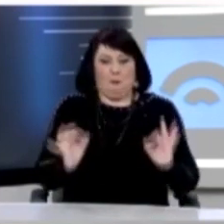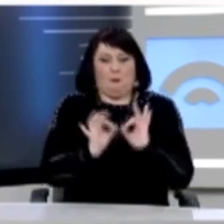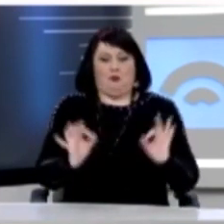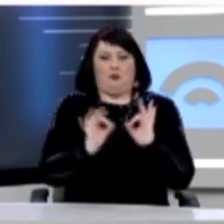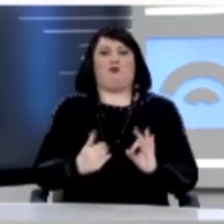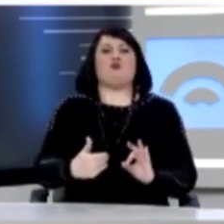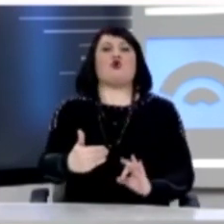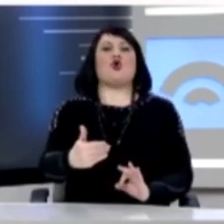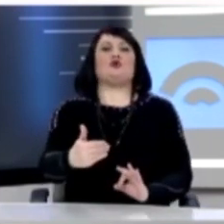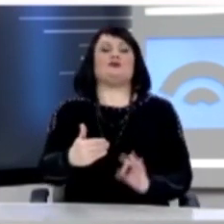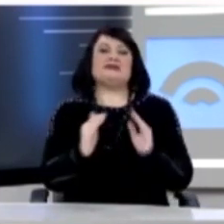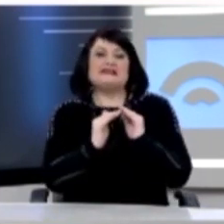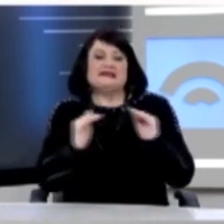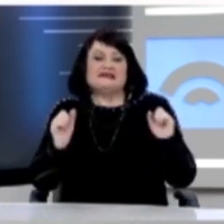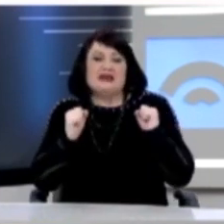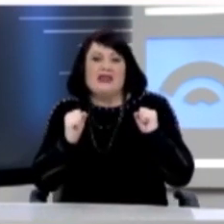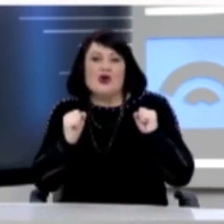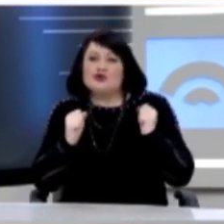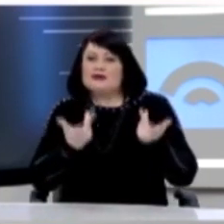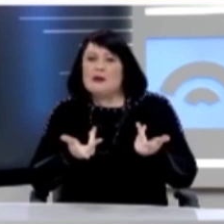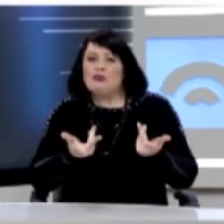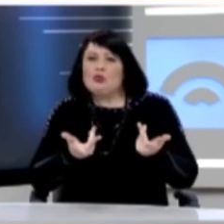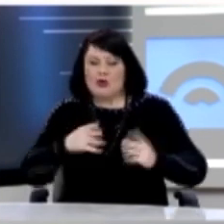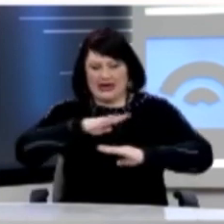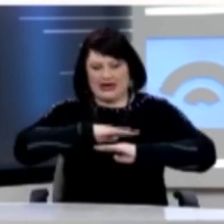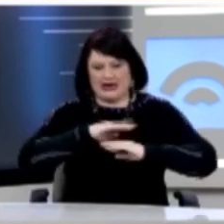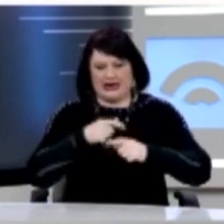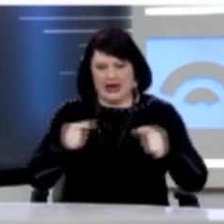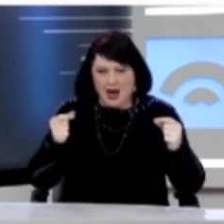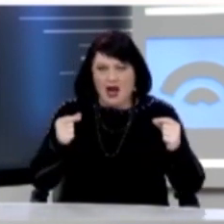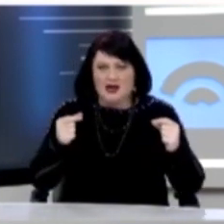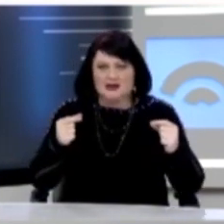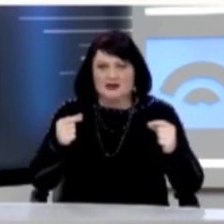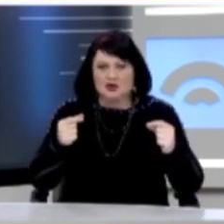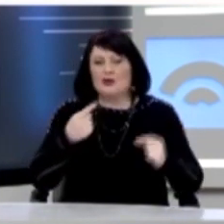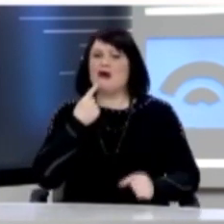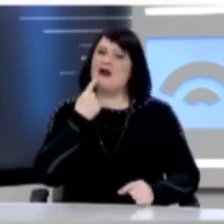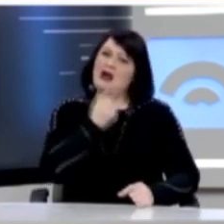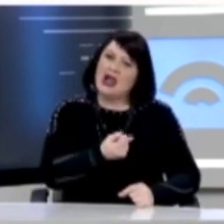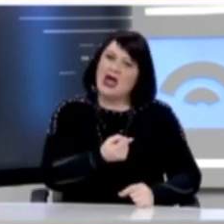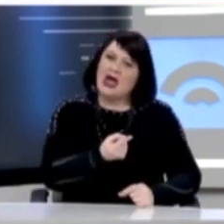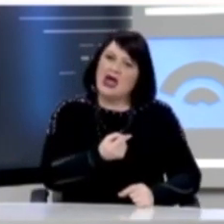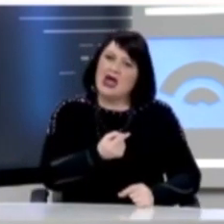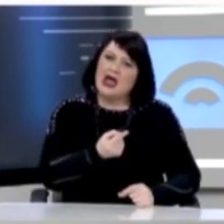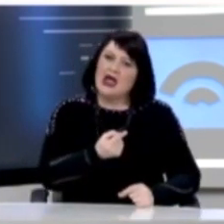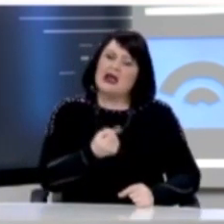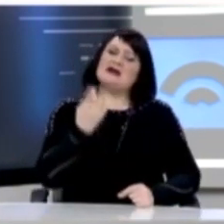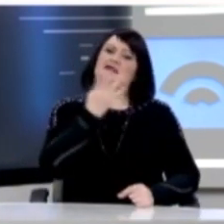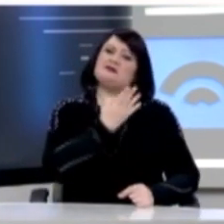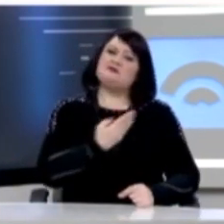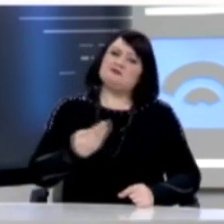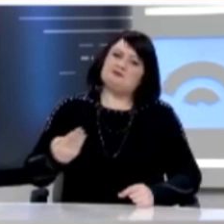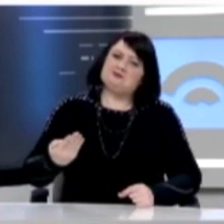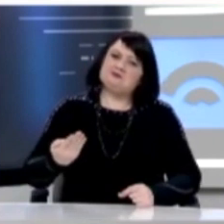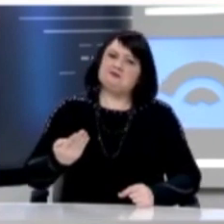Ποια σταθερότητα εξασφαλίζεται με το ΝΑΤΟ να διακηρύττει ότι ετοιμάζει τα λεγόμενα 4-30,